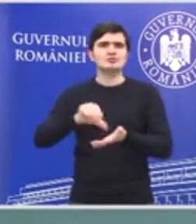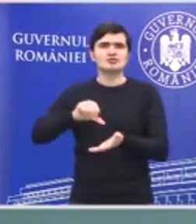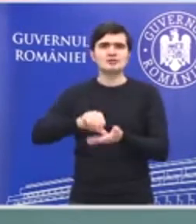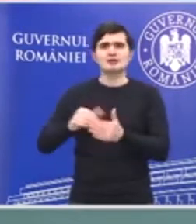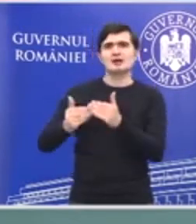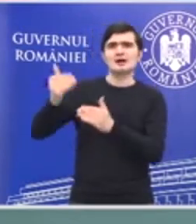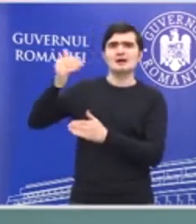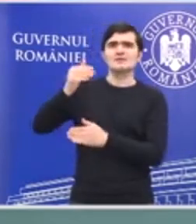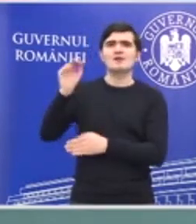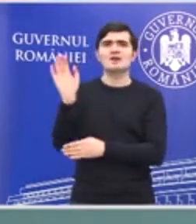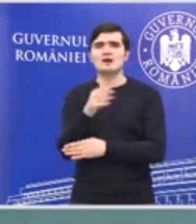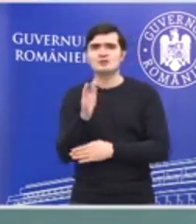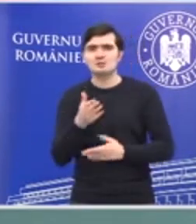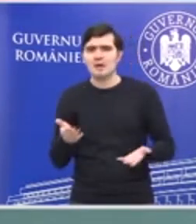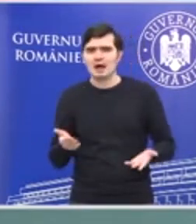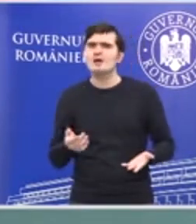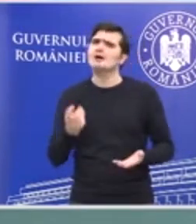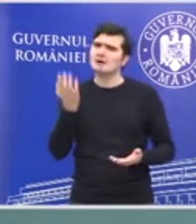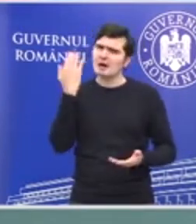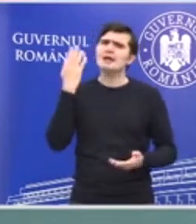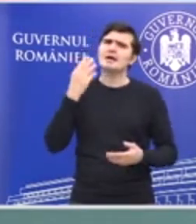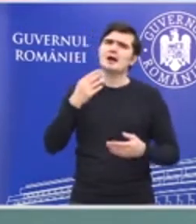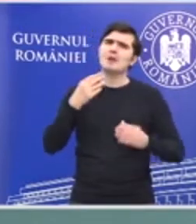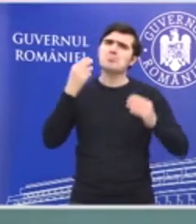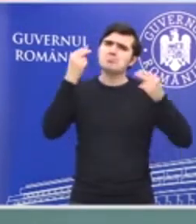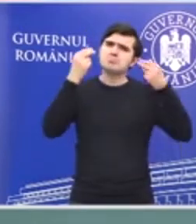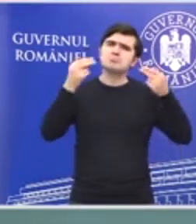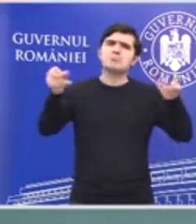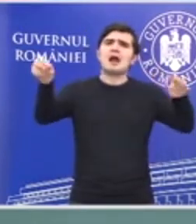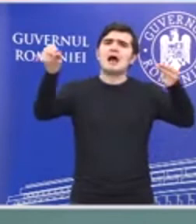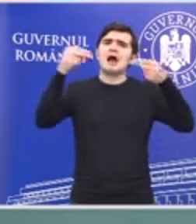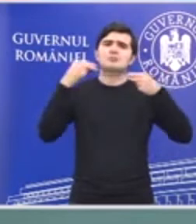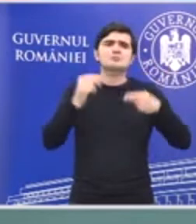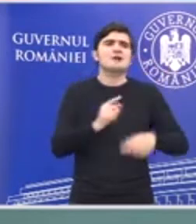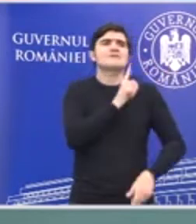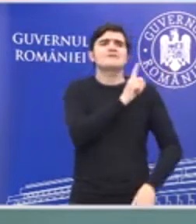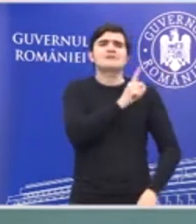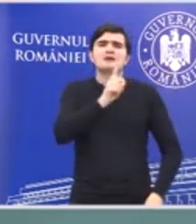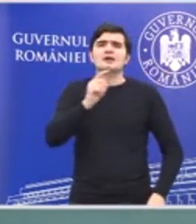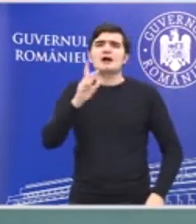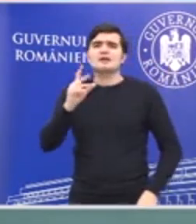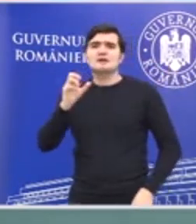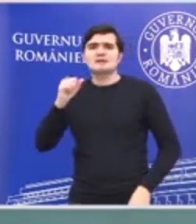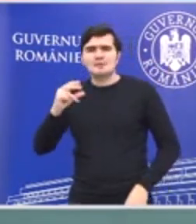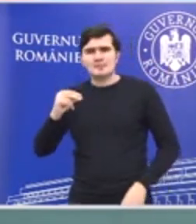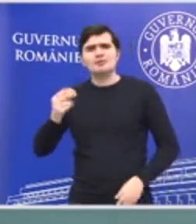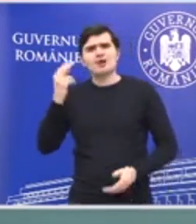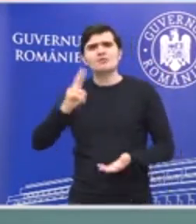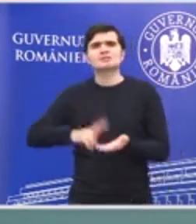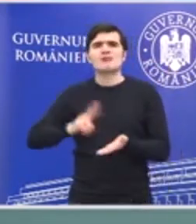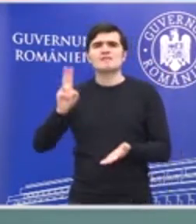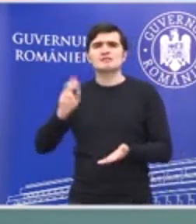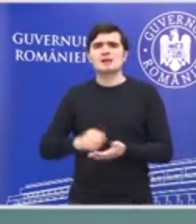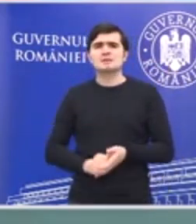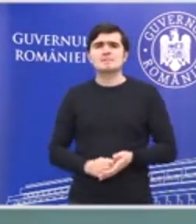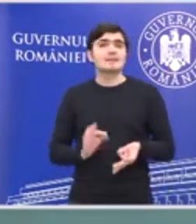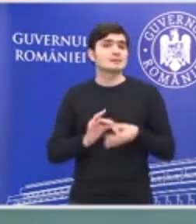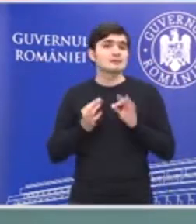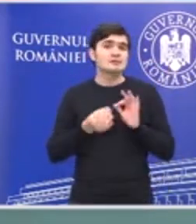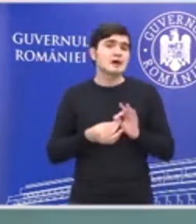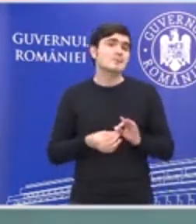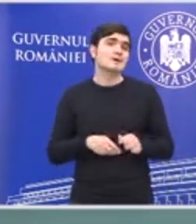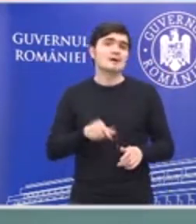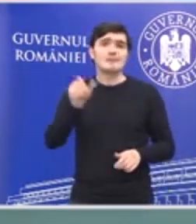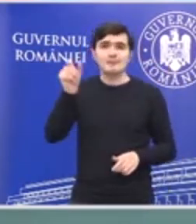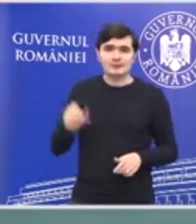național, care erau transmise de către fiecare direcție de sănătate publică și avizate. Așa încât persoanele care